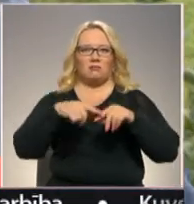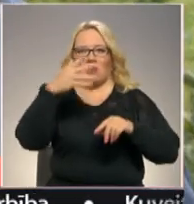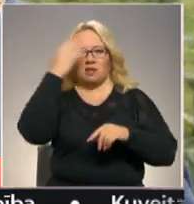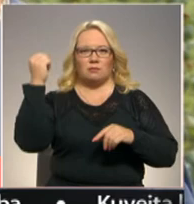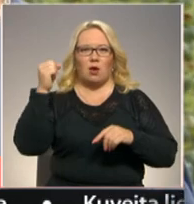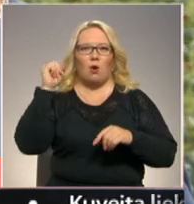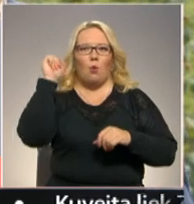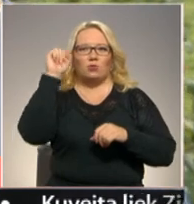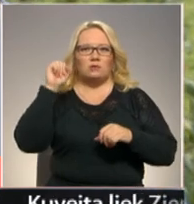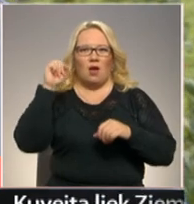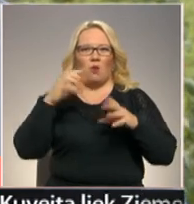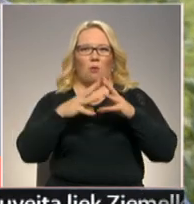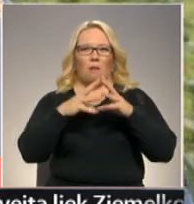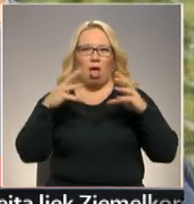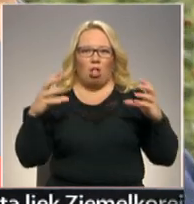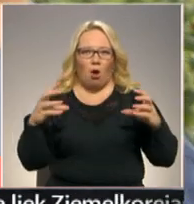uzbeku melonis,